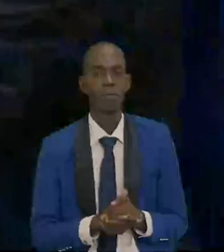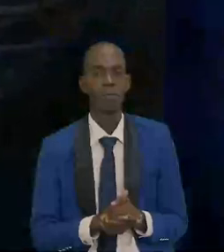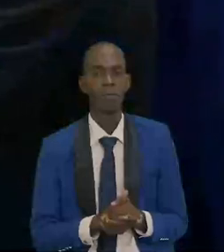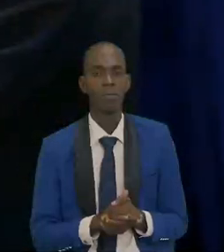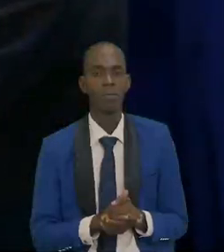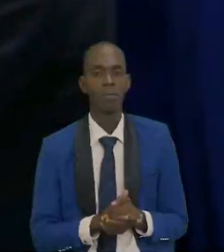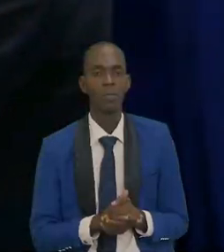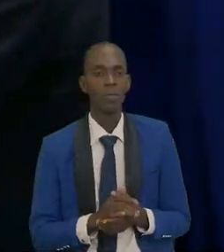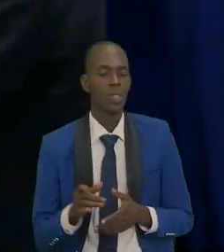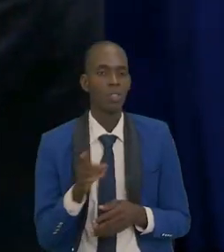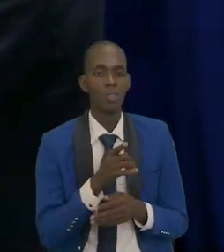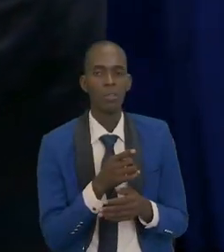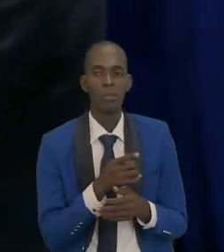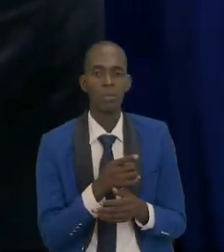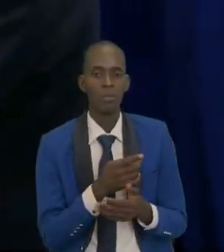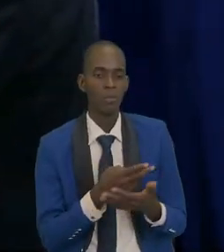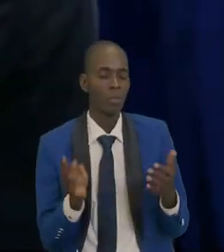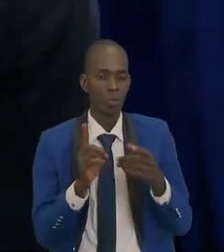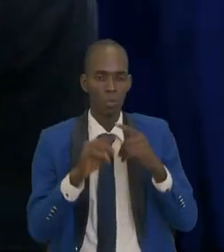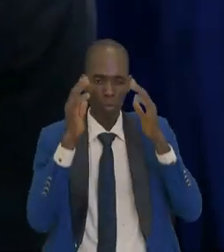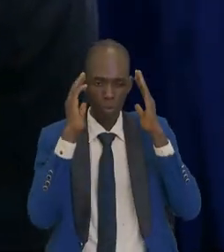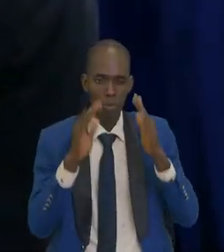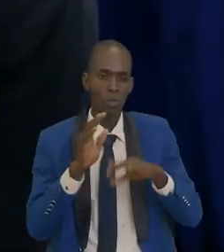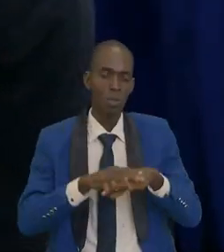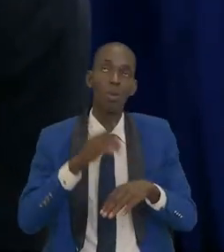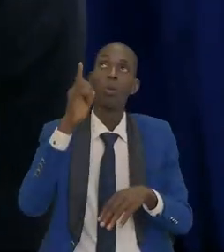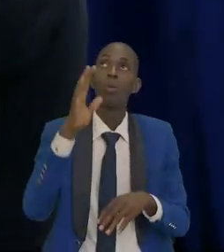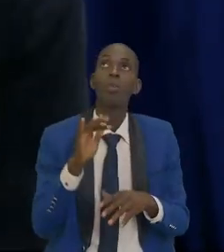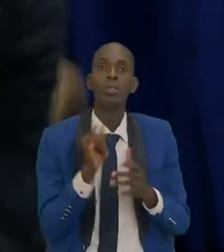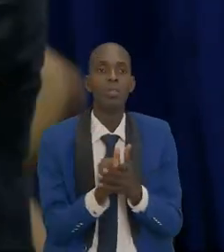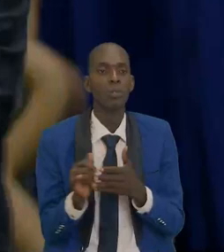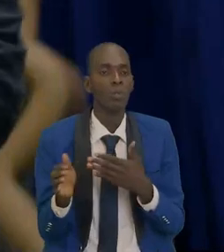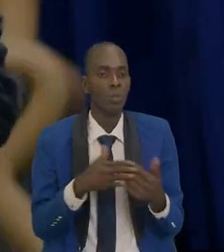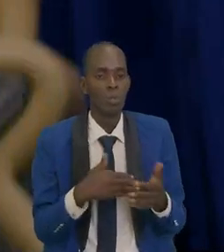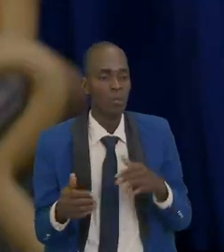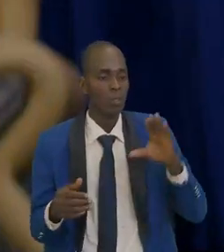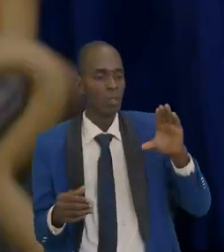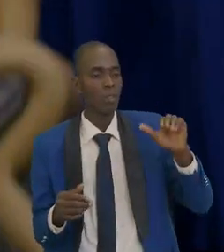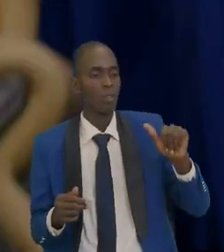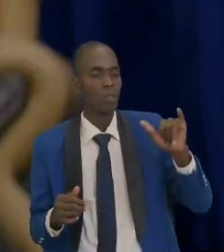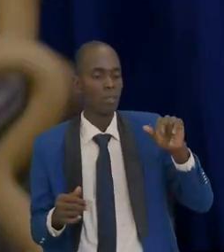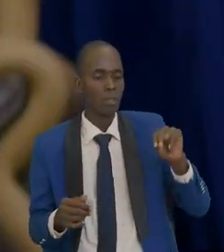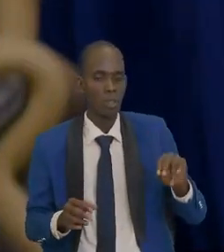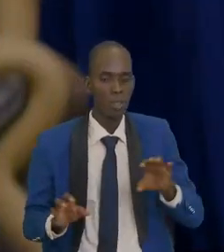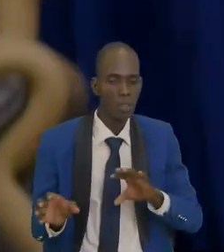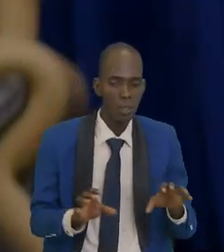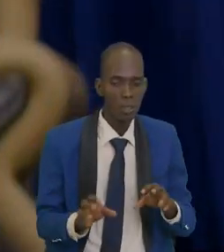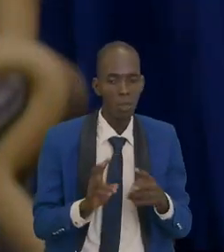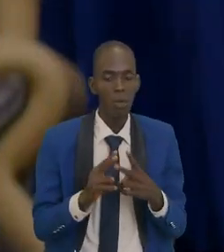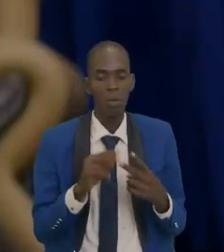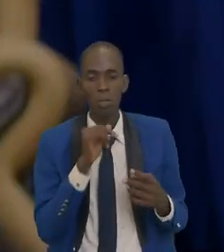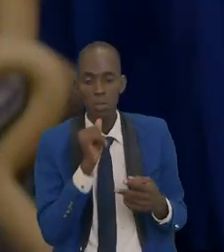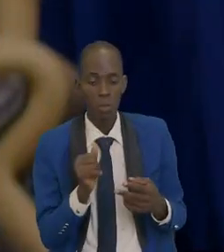La foi pour se concentrer sur Dieu. Pour que quel que soit ce que Caïn a fait ou bien ce que Caïn n'a pas pu